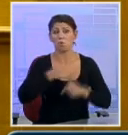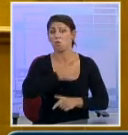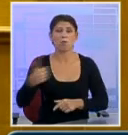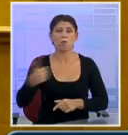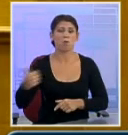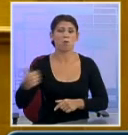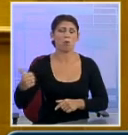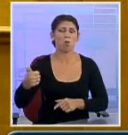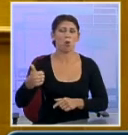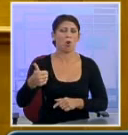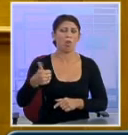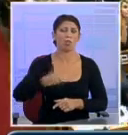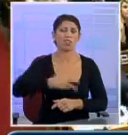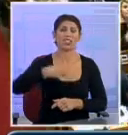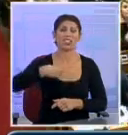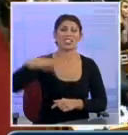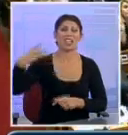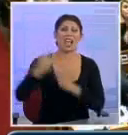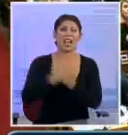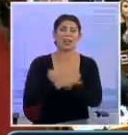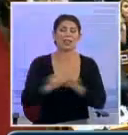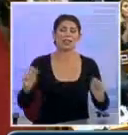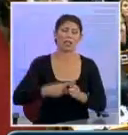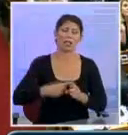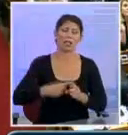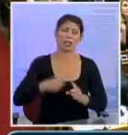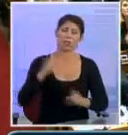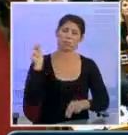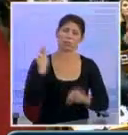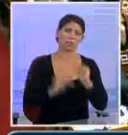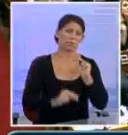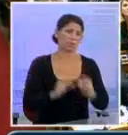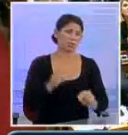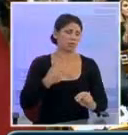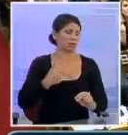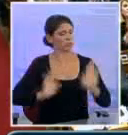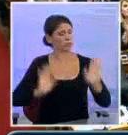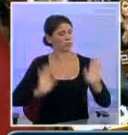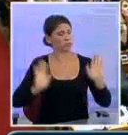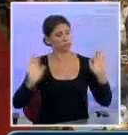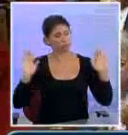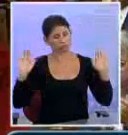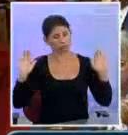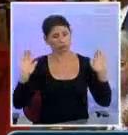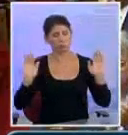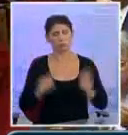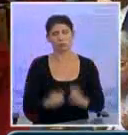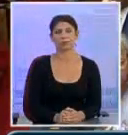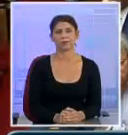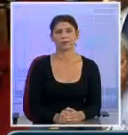σας άκουσα να μιλάτε για τους κακούς ολιγάρχες,